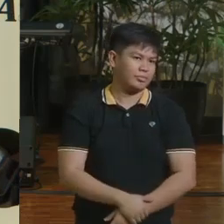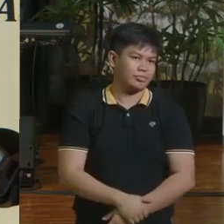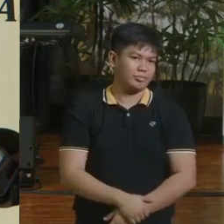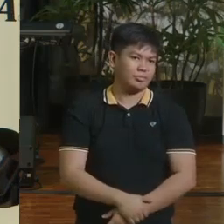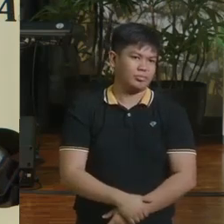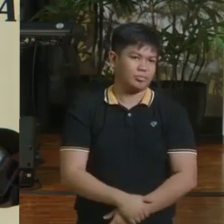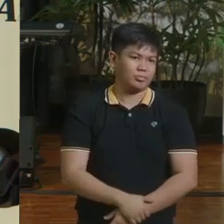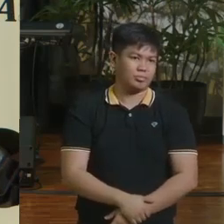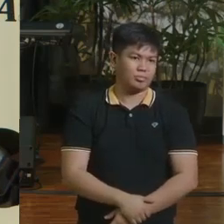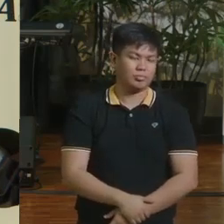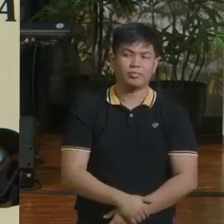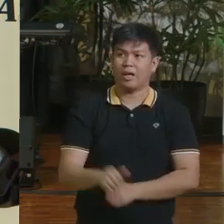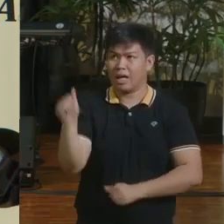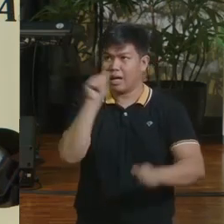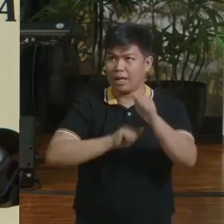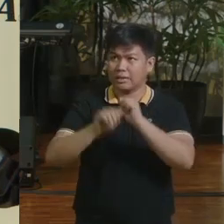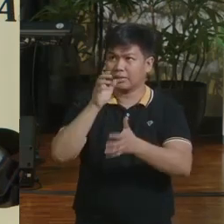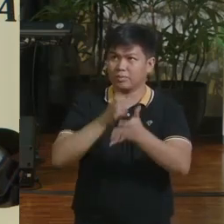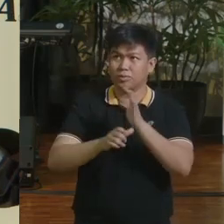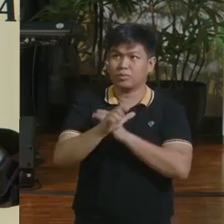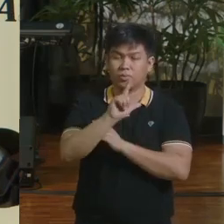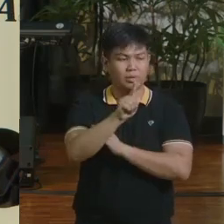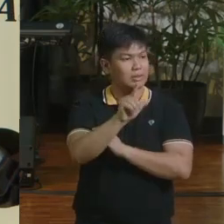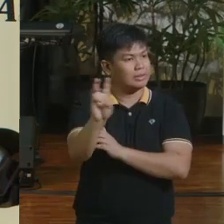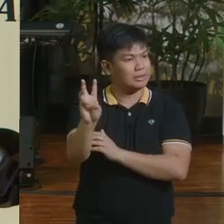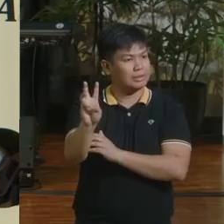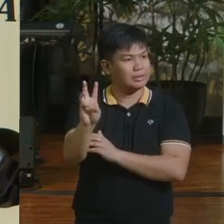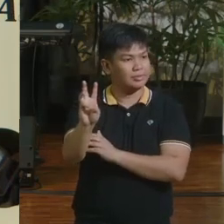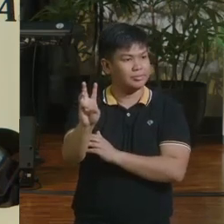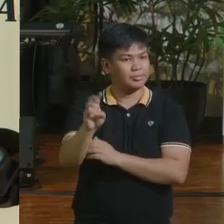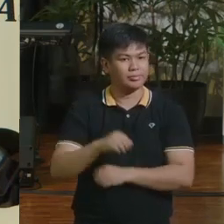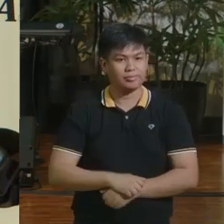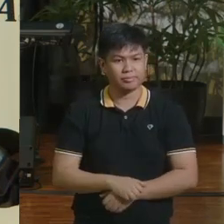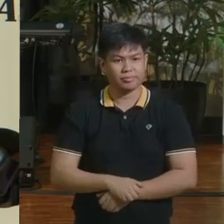Ang sabi sa Acts 26,